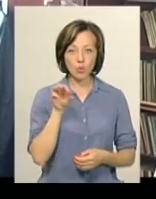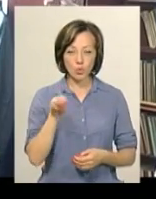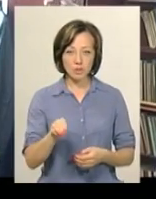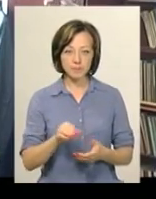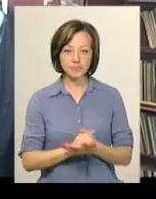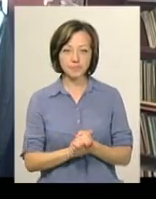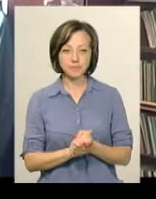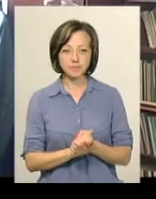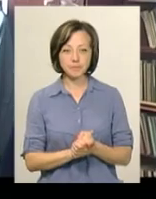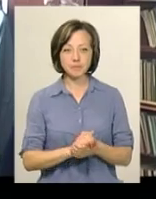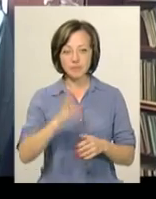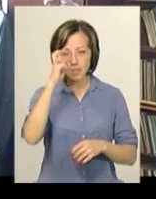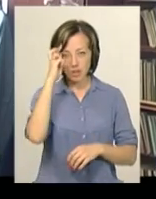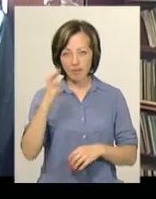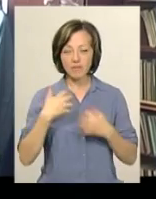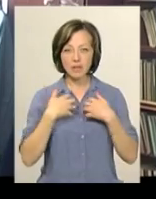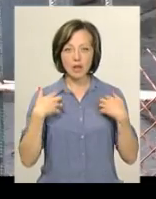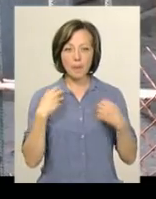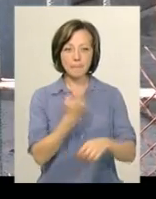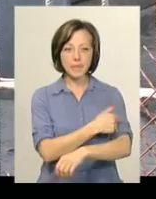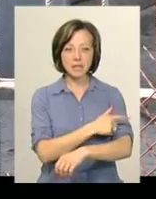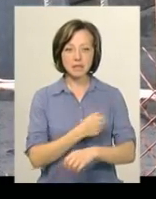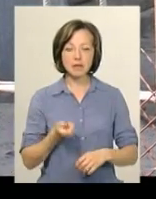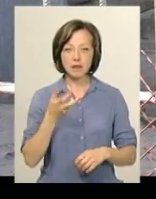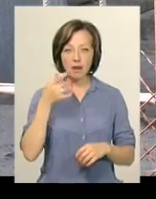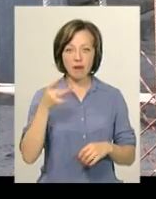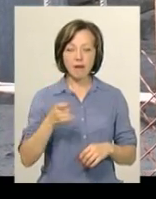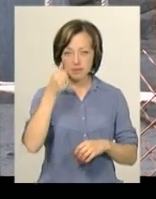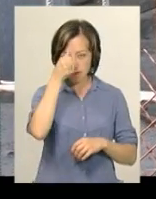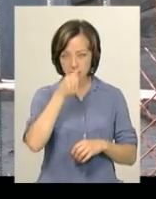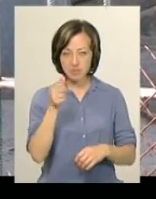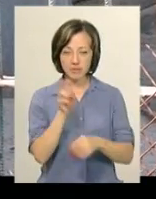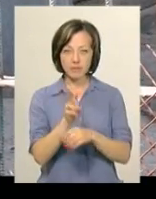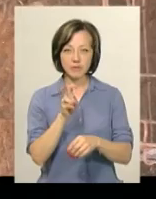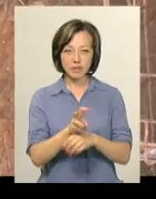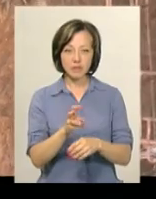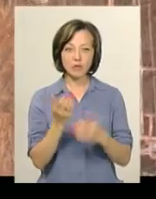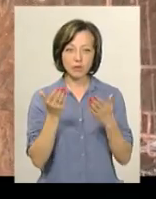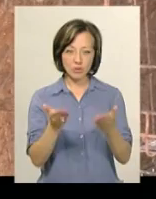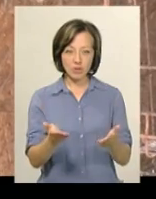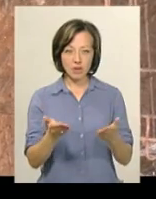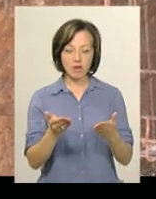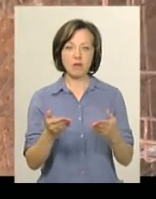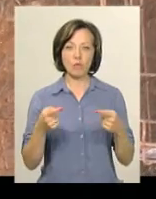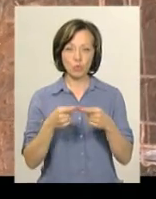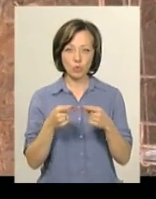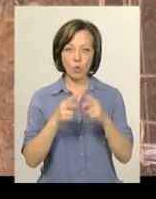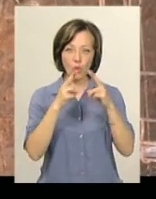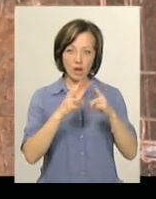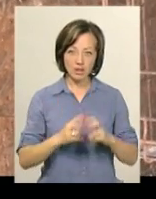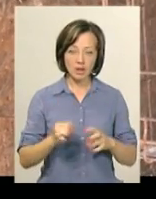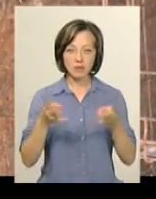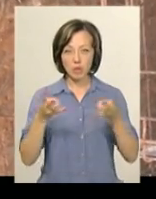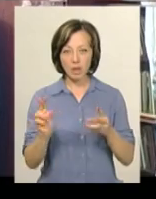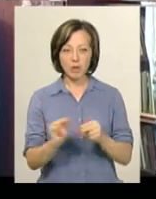державної лікарні ветеринарної медицини Кирило Чумаков кілька разів на місяць навідує підопічних Сергія Пальохіна. Оглядає і за